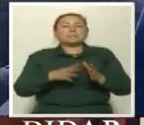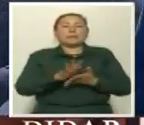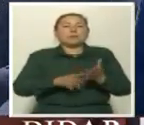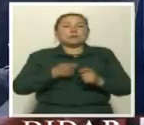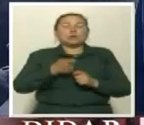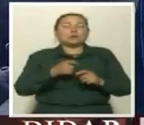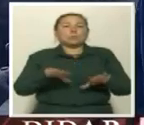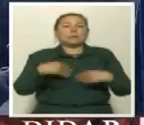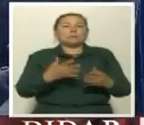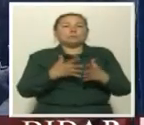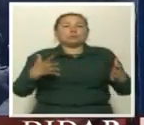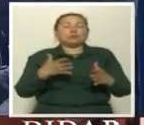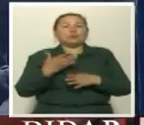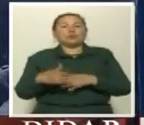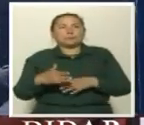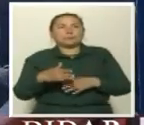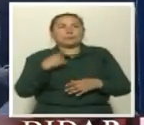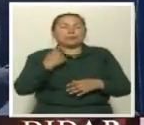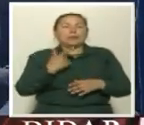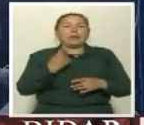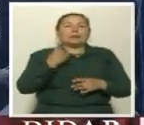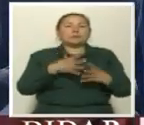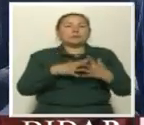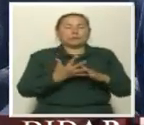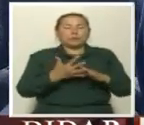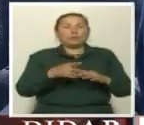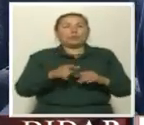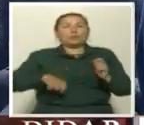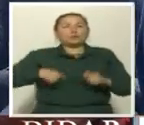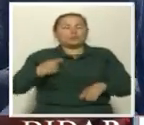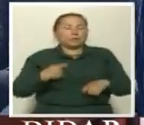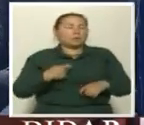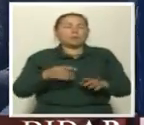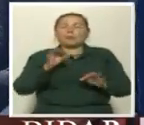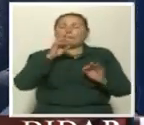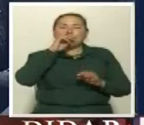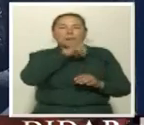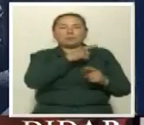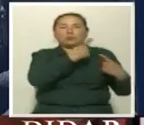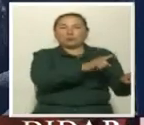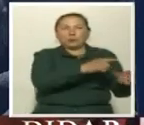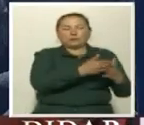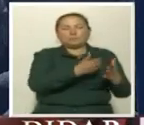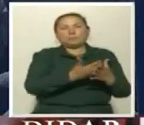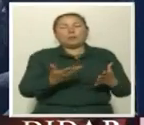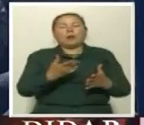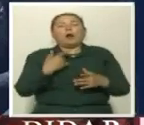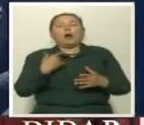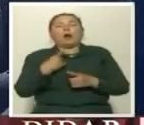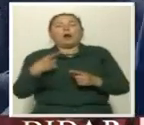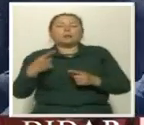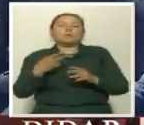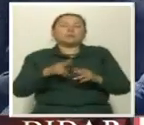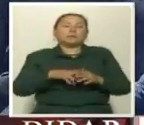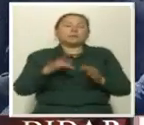о том, чтобы отдавать большую часть вакансий одному селу в ущерб населению других сел, неправильны и несправедливы. От имени старейшин